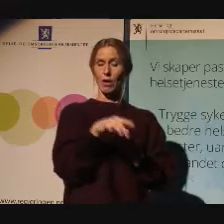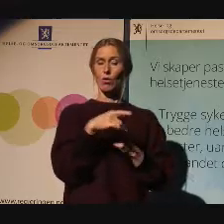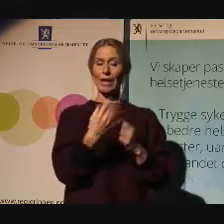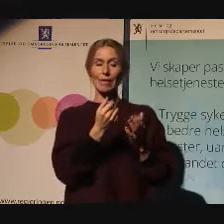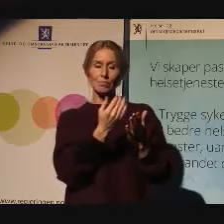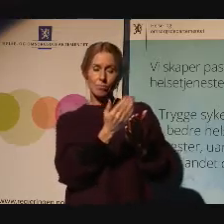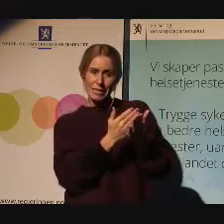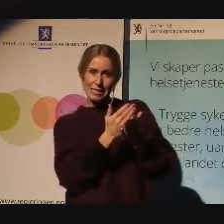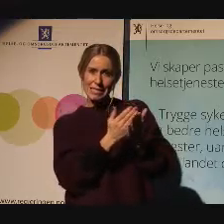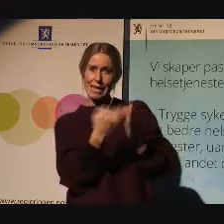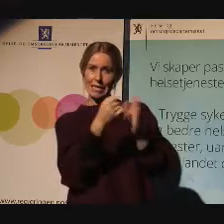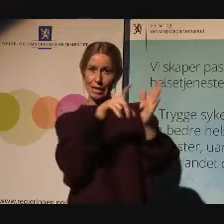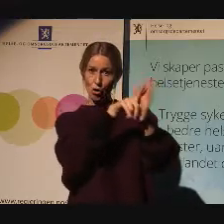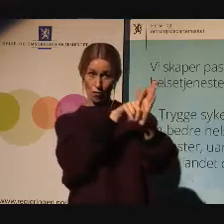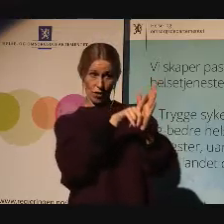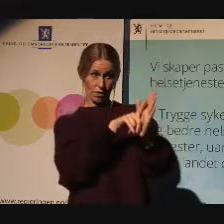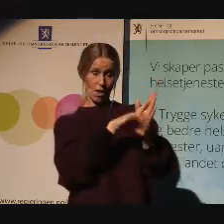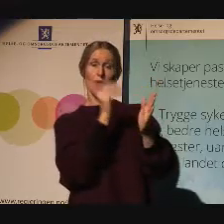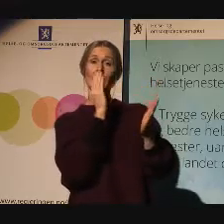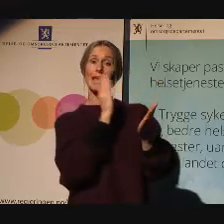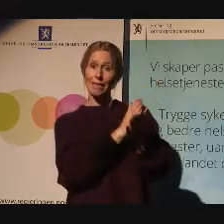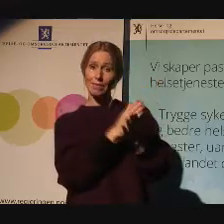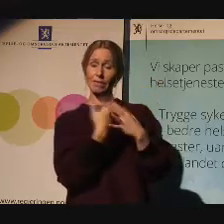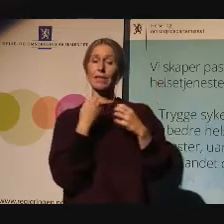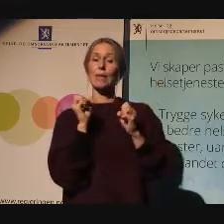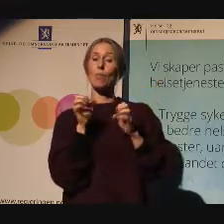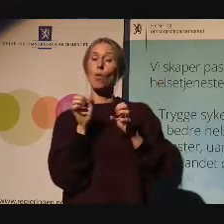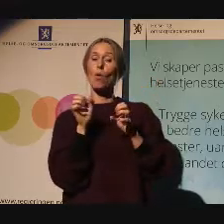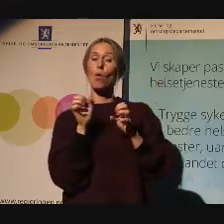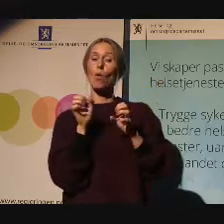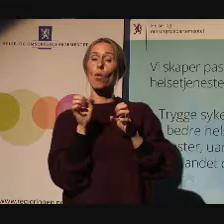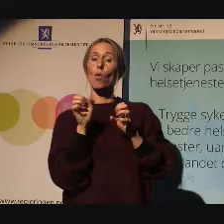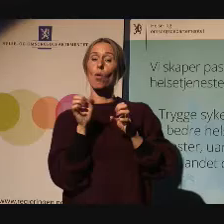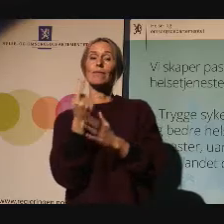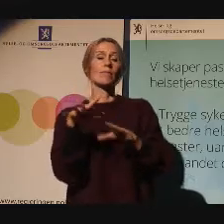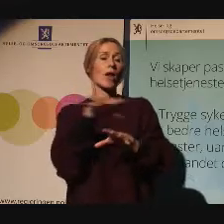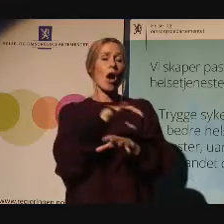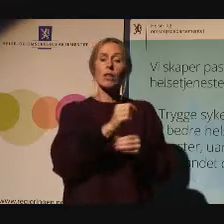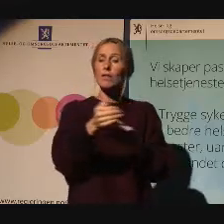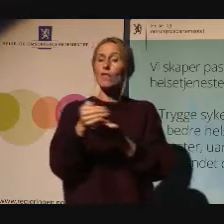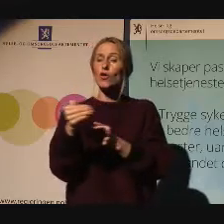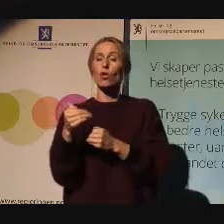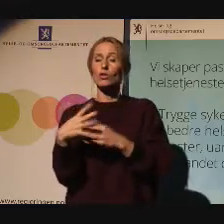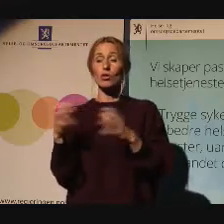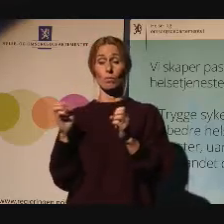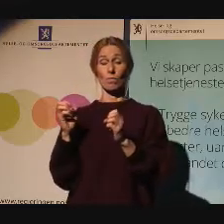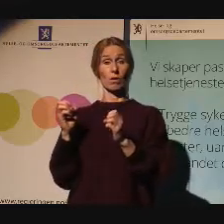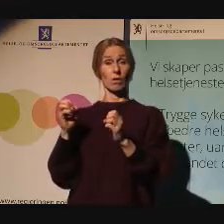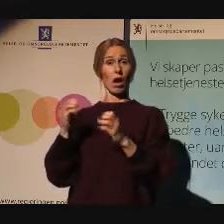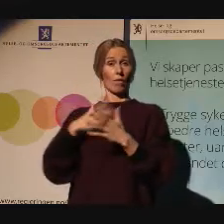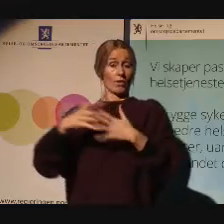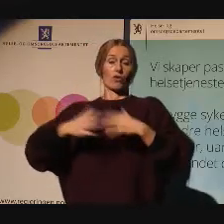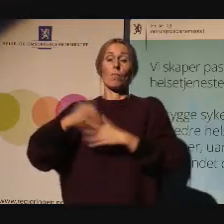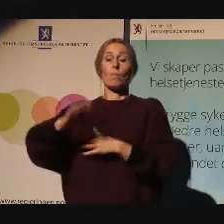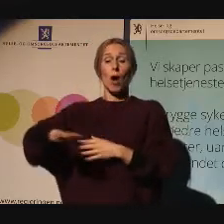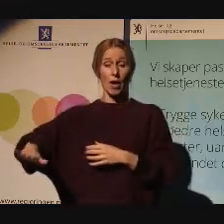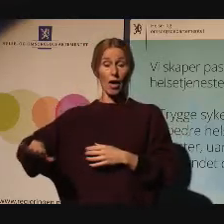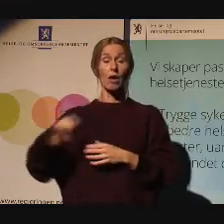barnevernsloven at retten til medvirkning gjelder for alle forhold som berører barnet. Og barn har også mulighet til å ha med seg en